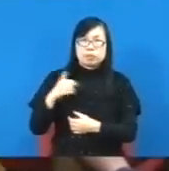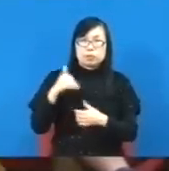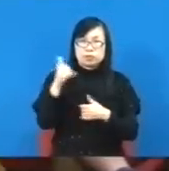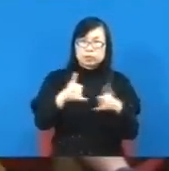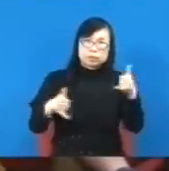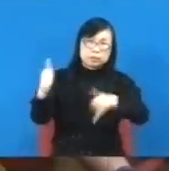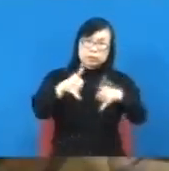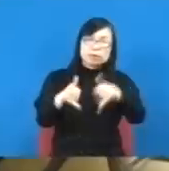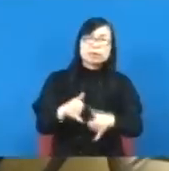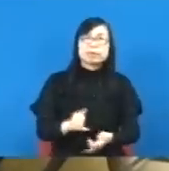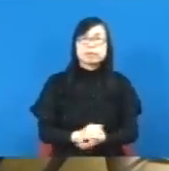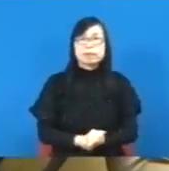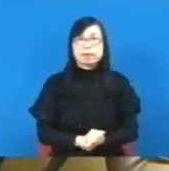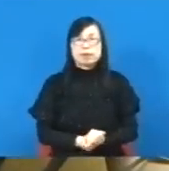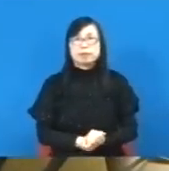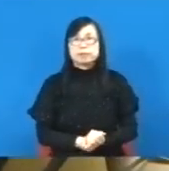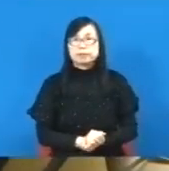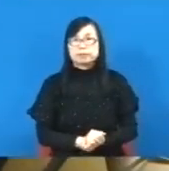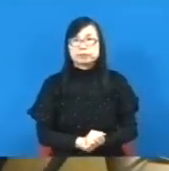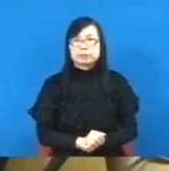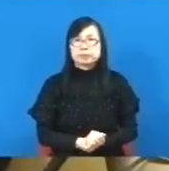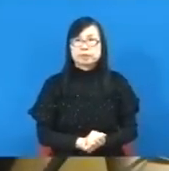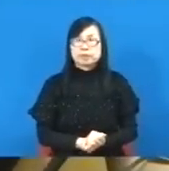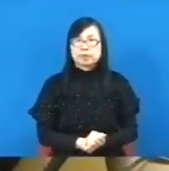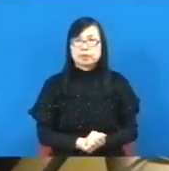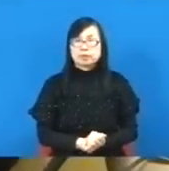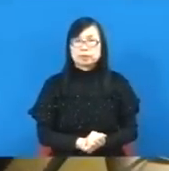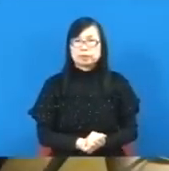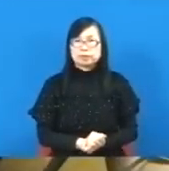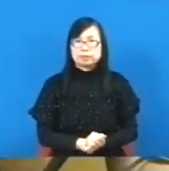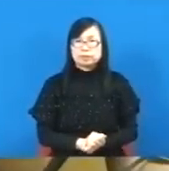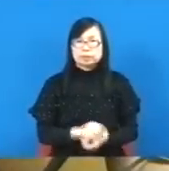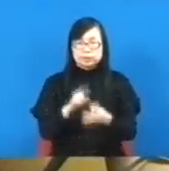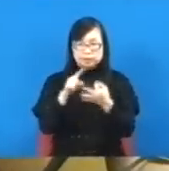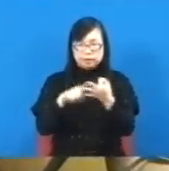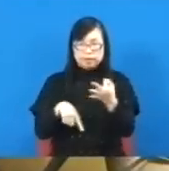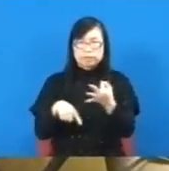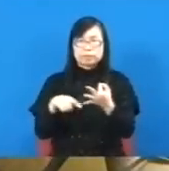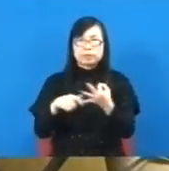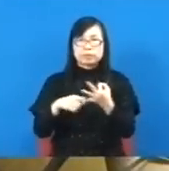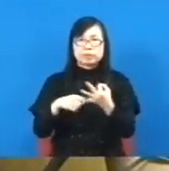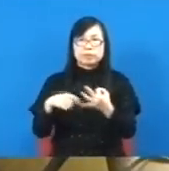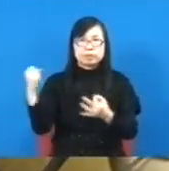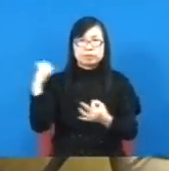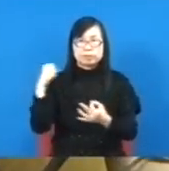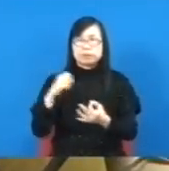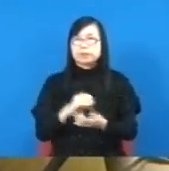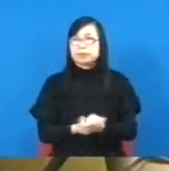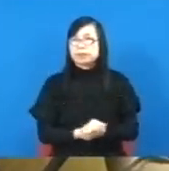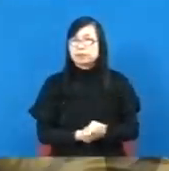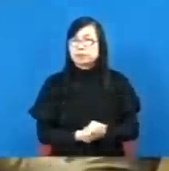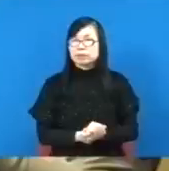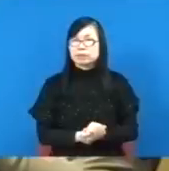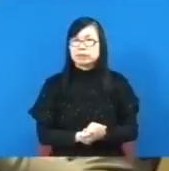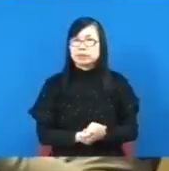嘅，未有冇咁粗軍隊。嗱，所以你睇到嘅，因為李克強啊。 但係又